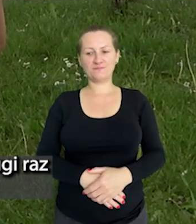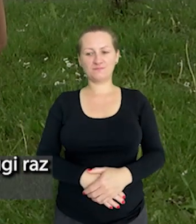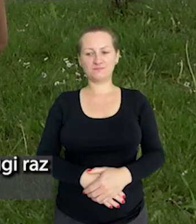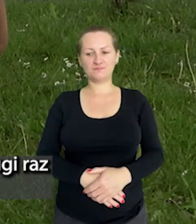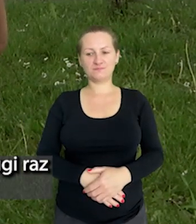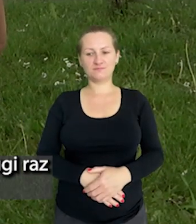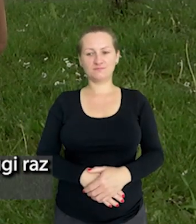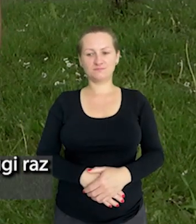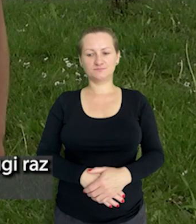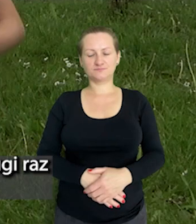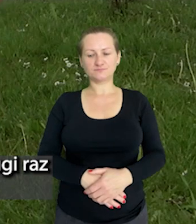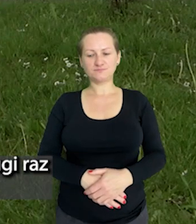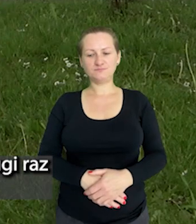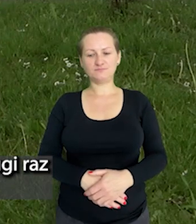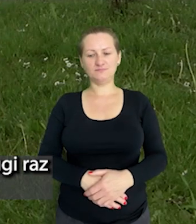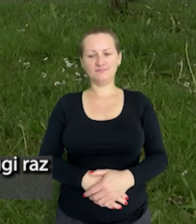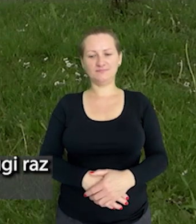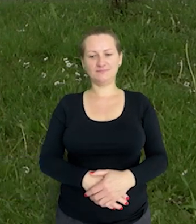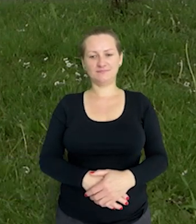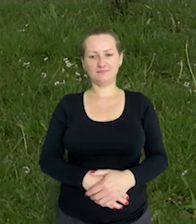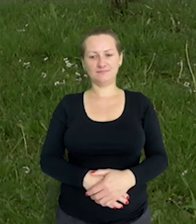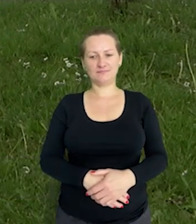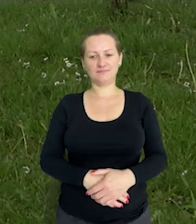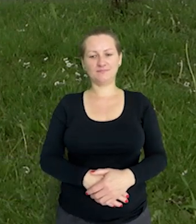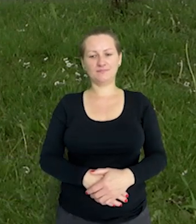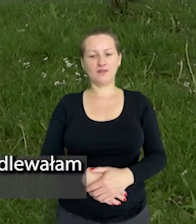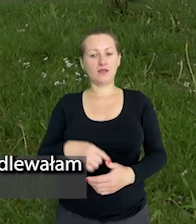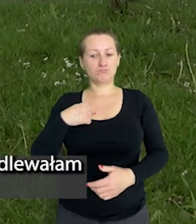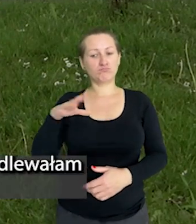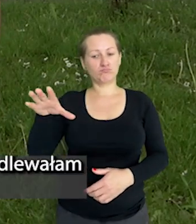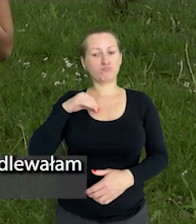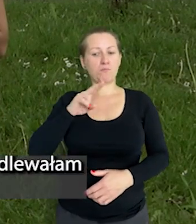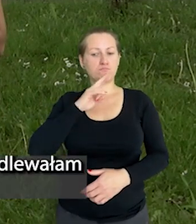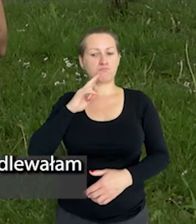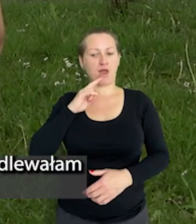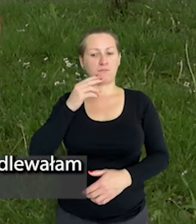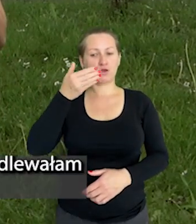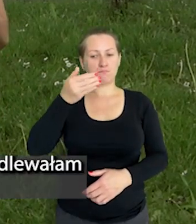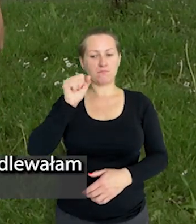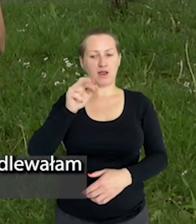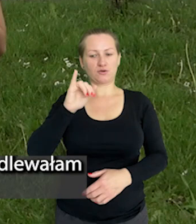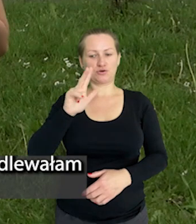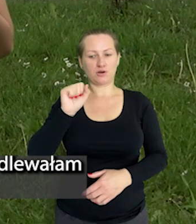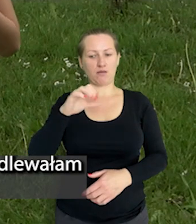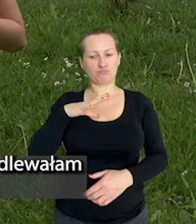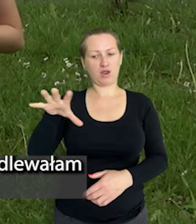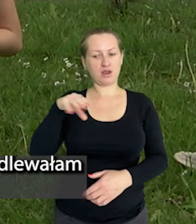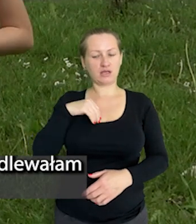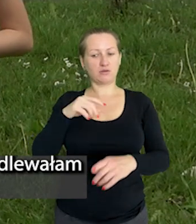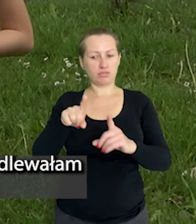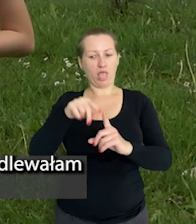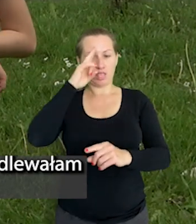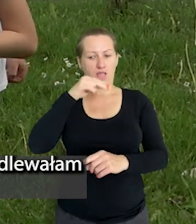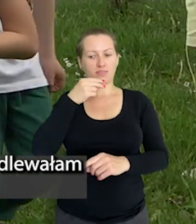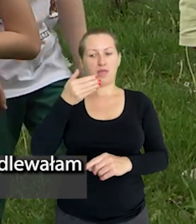drugi raz podlewałam i się tak samo jak ja nazywa. Ja byłam z mamą i Marika była ze